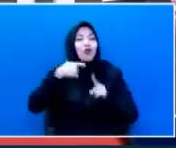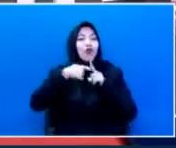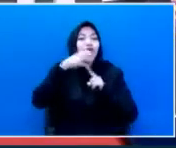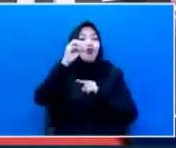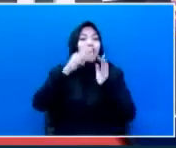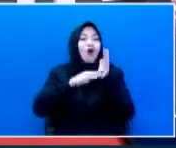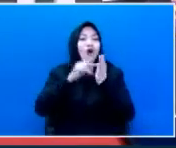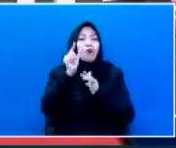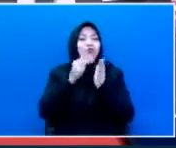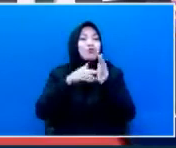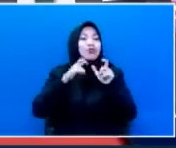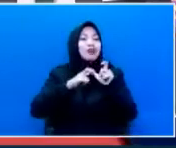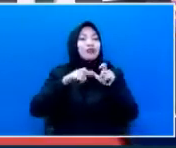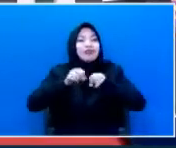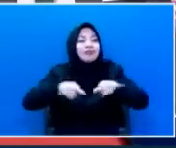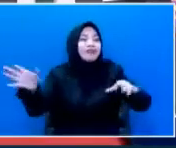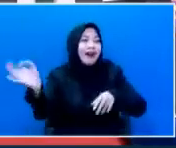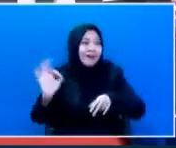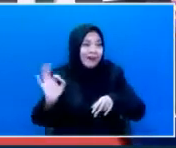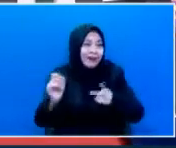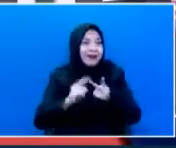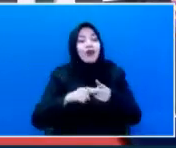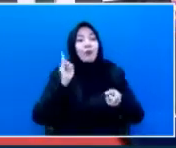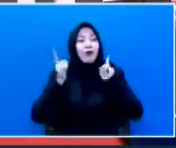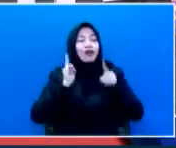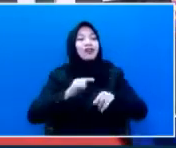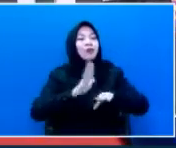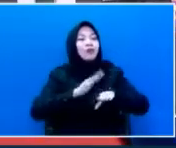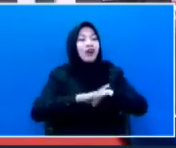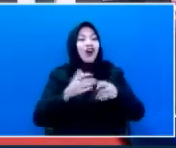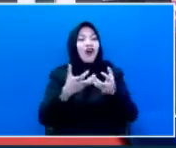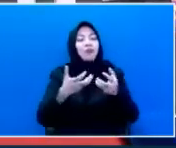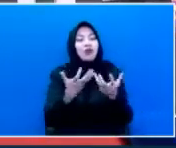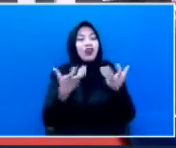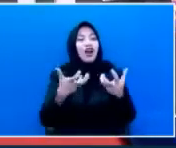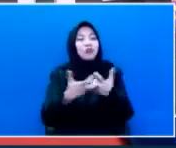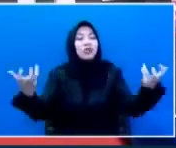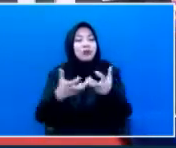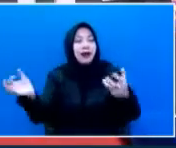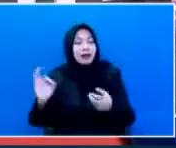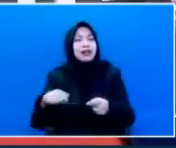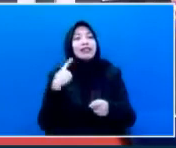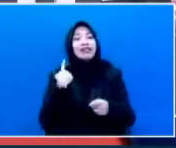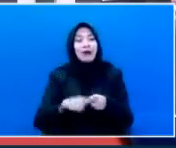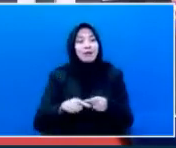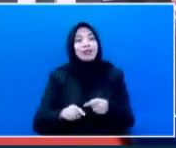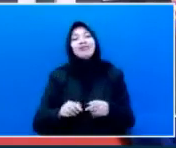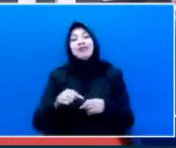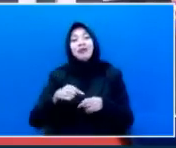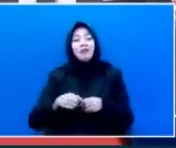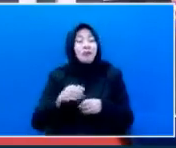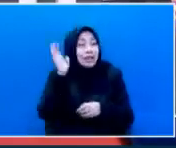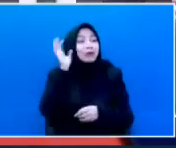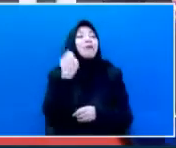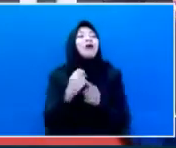Tetapi kan bergeraknya pada isu terkait dengan netralitas aparat terkait dengan isu kecurangan gitu ya